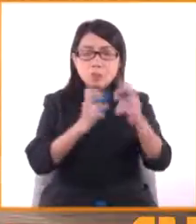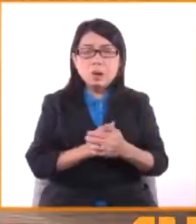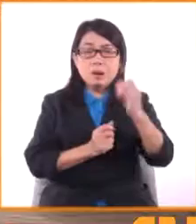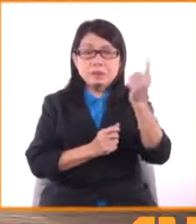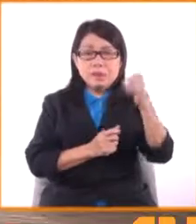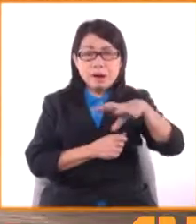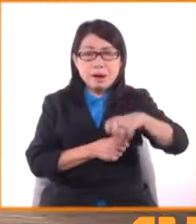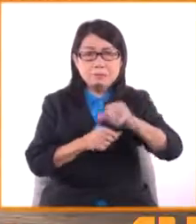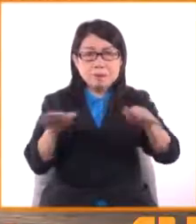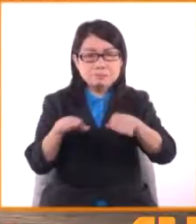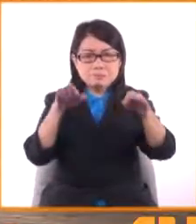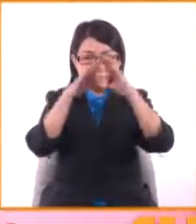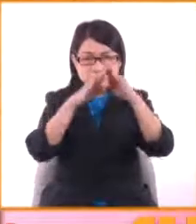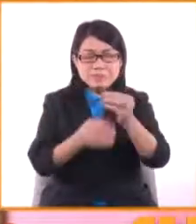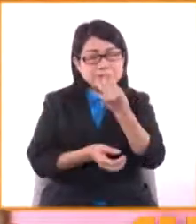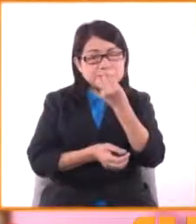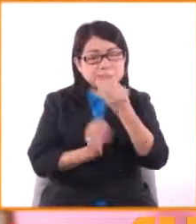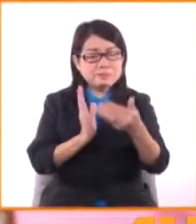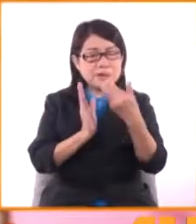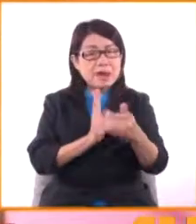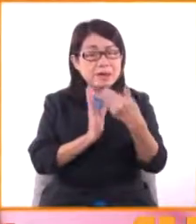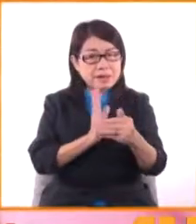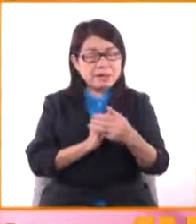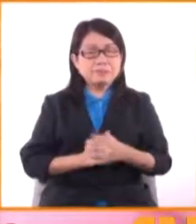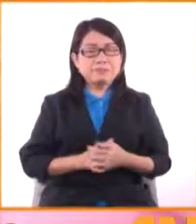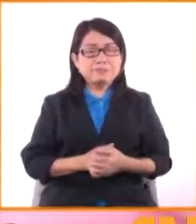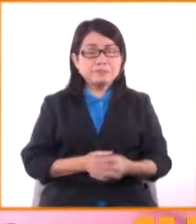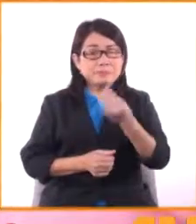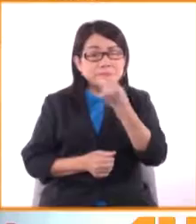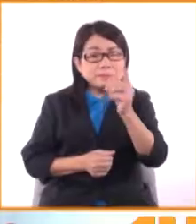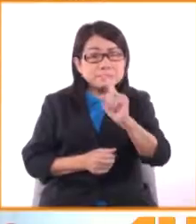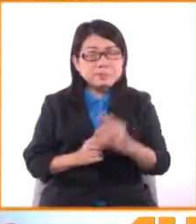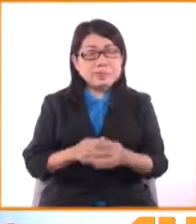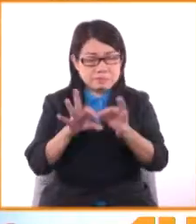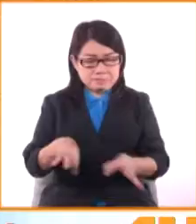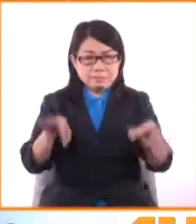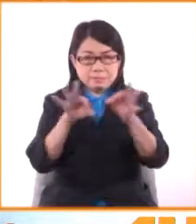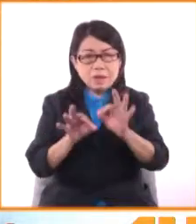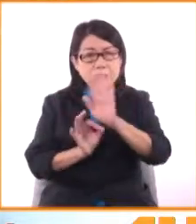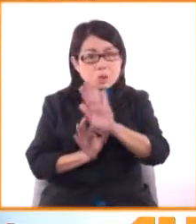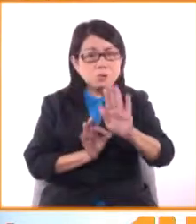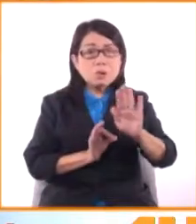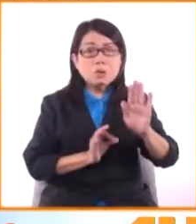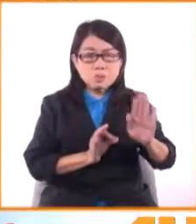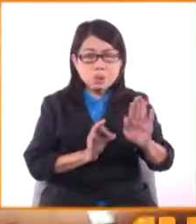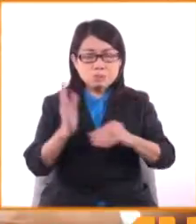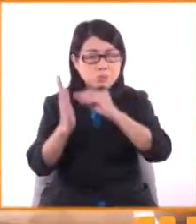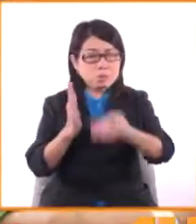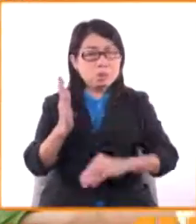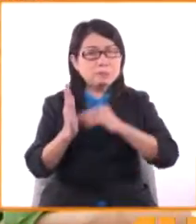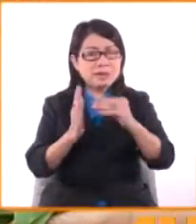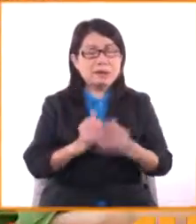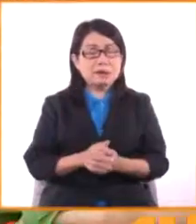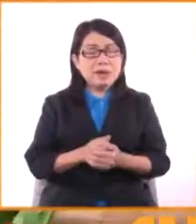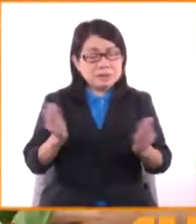องปราสาทสองยุคบุกถิ่นอาหารอีสานใต้เป็นการยกระดับความสำคัญของอาหารถิ่นของแต่ละพื้นที่ทั่วประเทศไทยพ